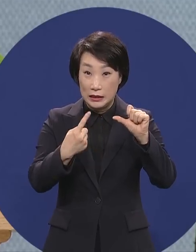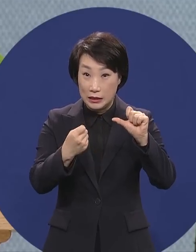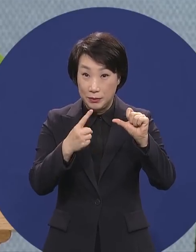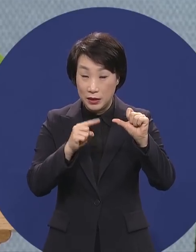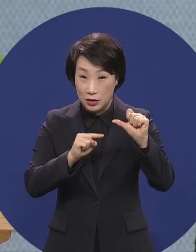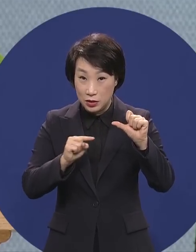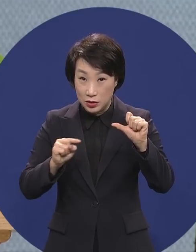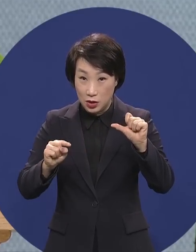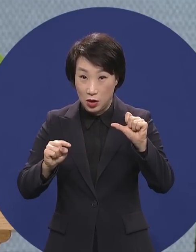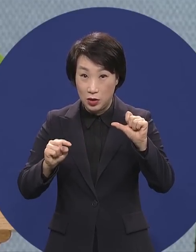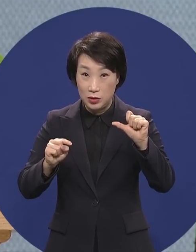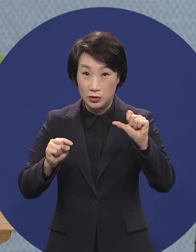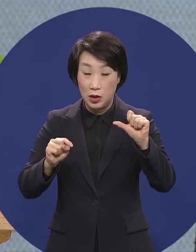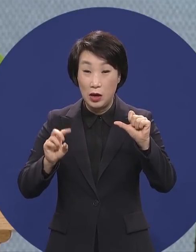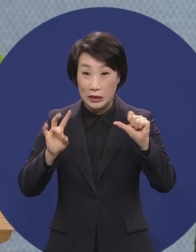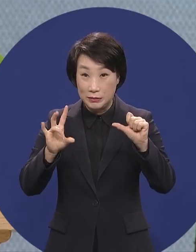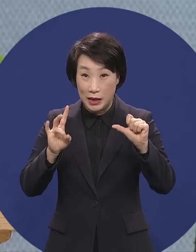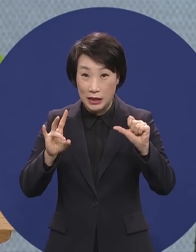11절에서